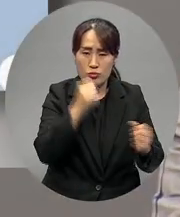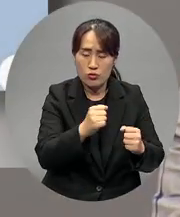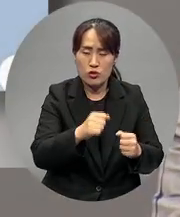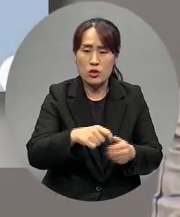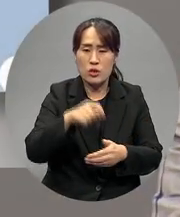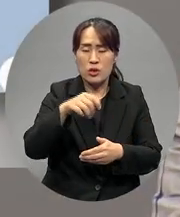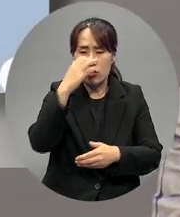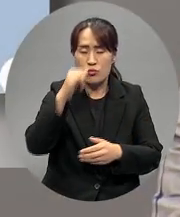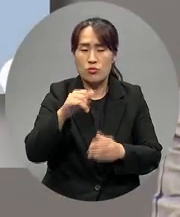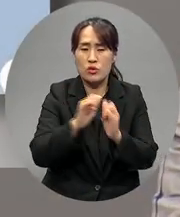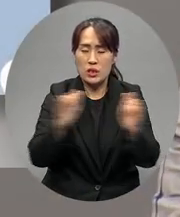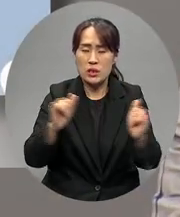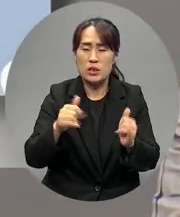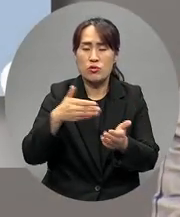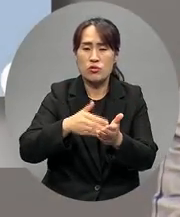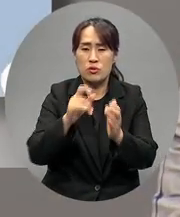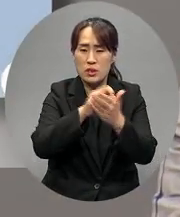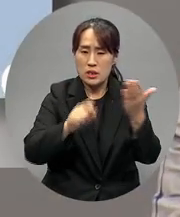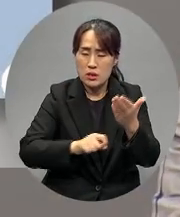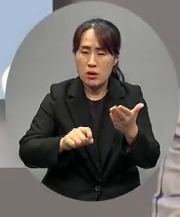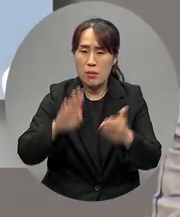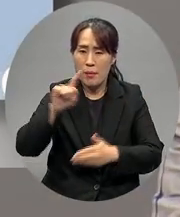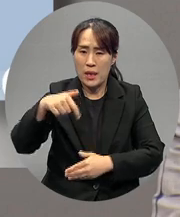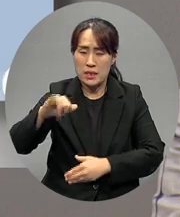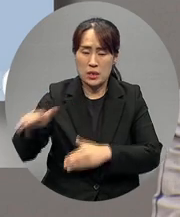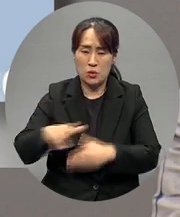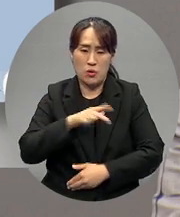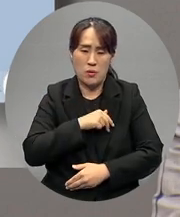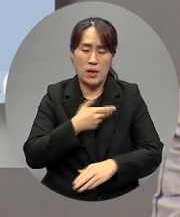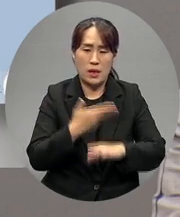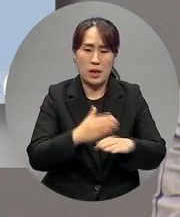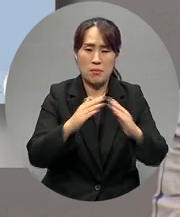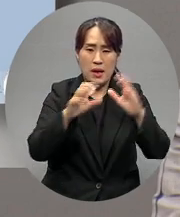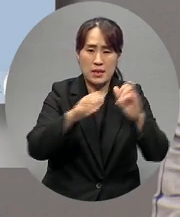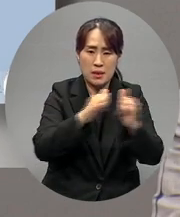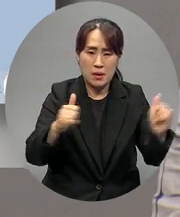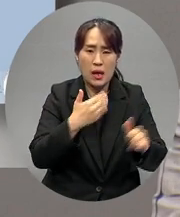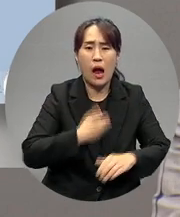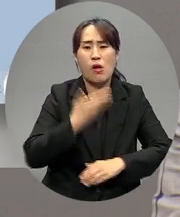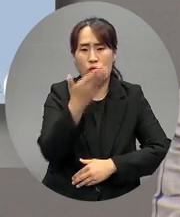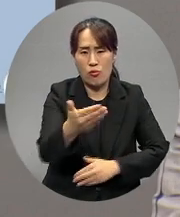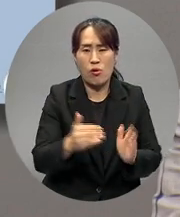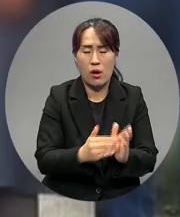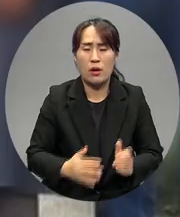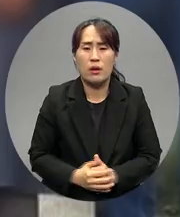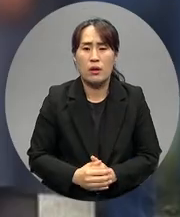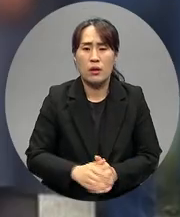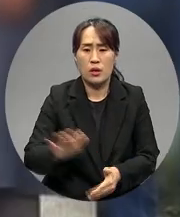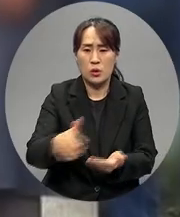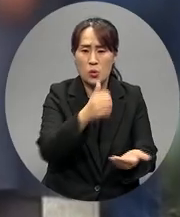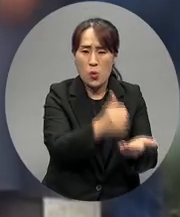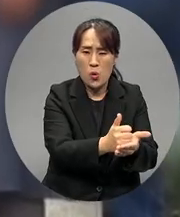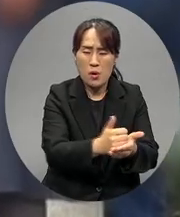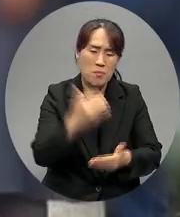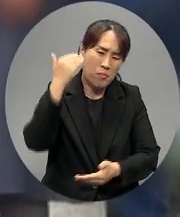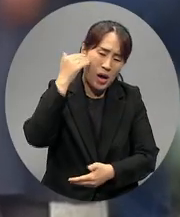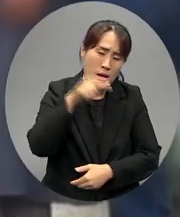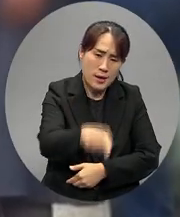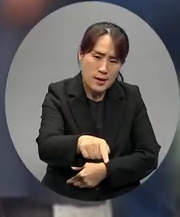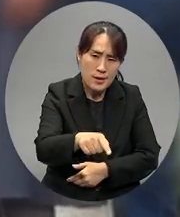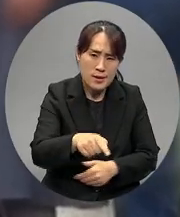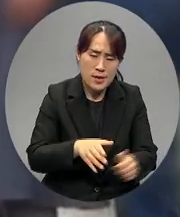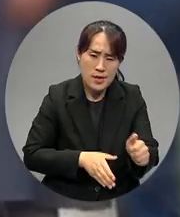기자 또 박진희 충북 도의원의 연락처를 다른 마을 주민에게 건넸습니다. 김 지사에게 걸림돌이 되니